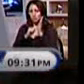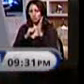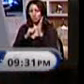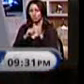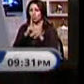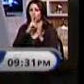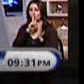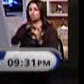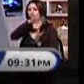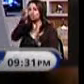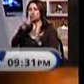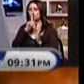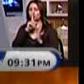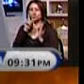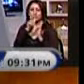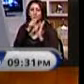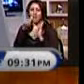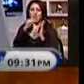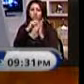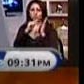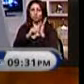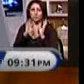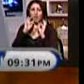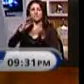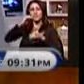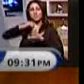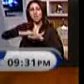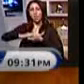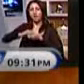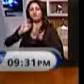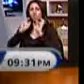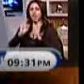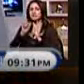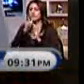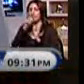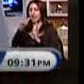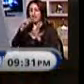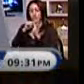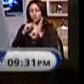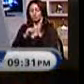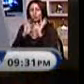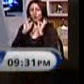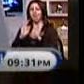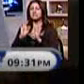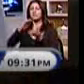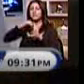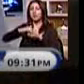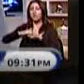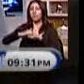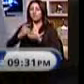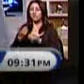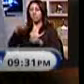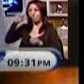عنها. يا استاذ عمرو حسني بس اللي يموتوا في الشارع هم الشباب. واحنا بنتكلم دلوقتي حسني مبارك موجود في السجن